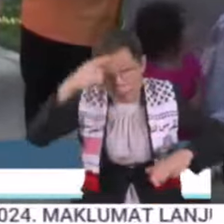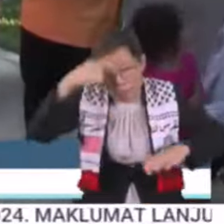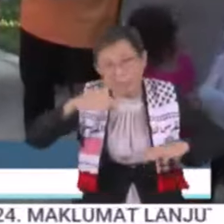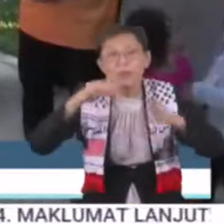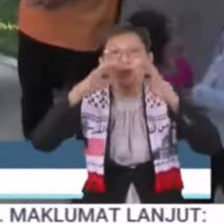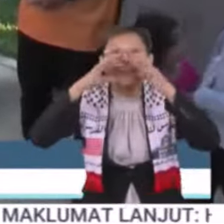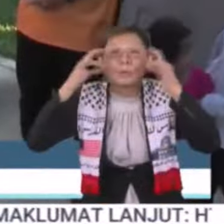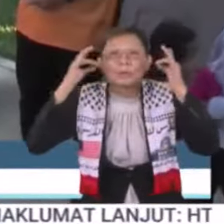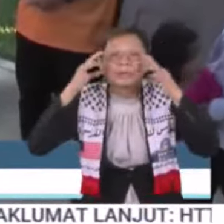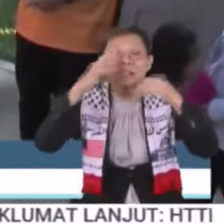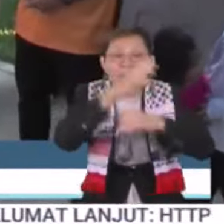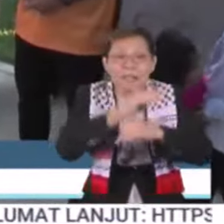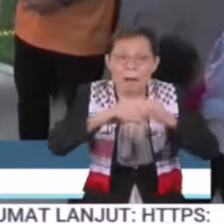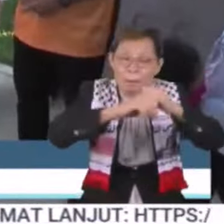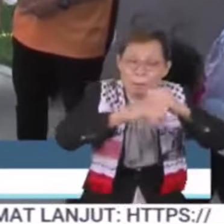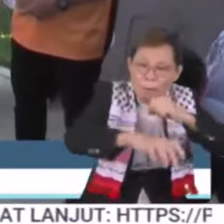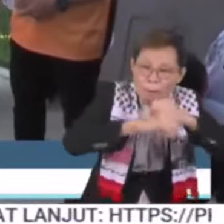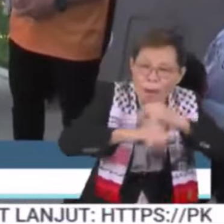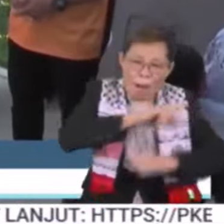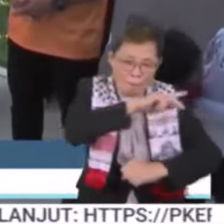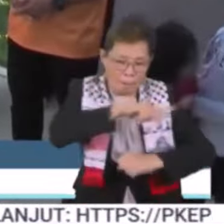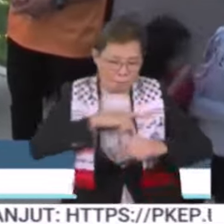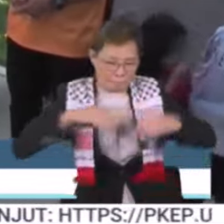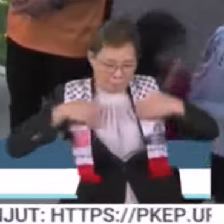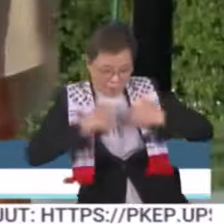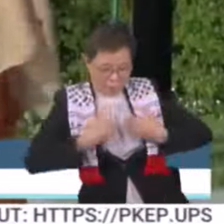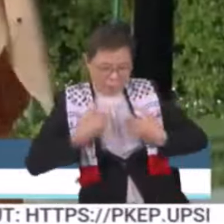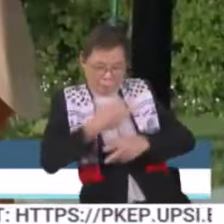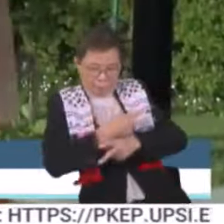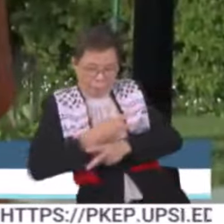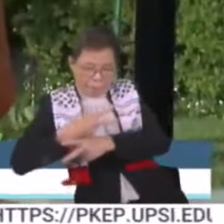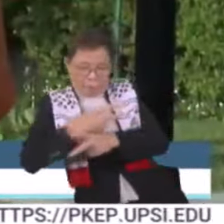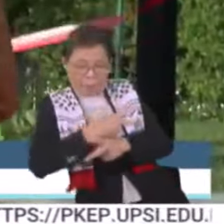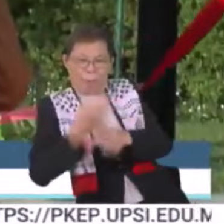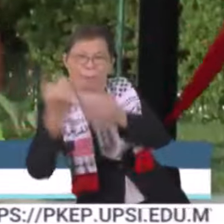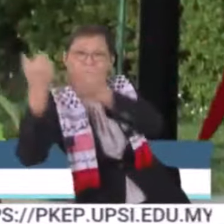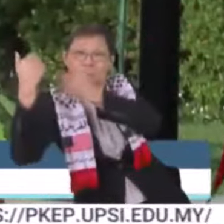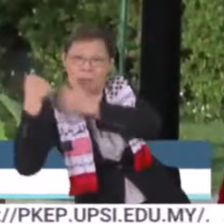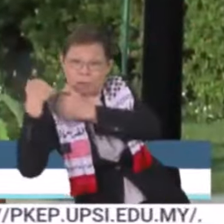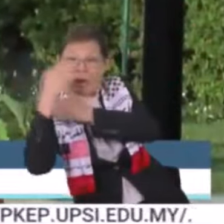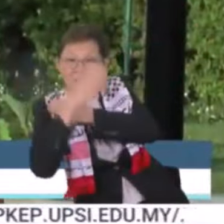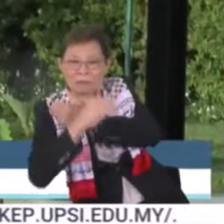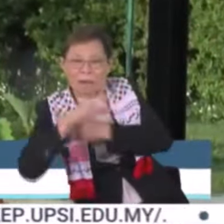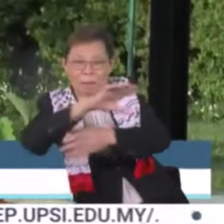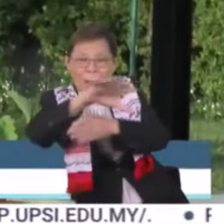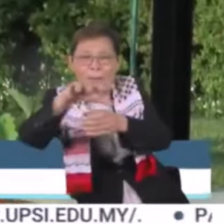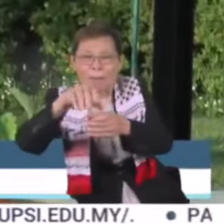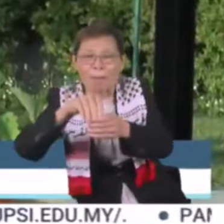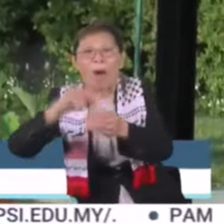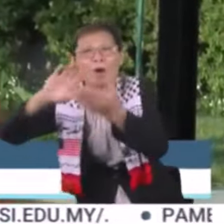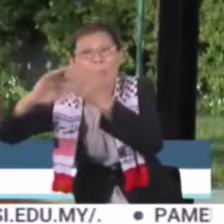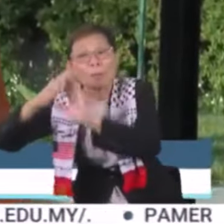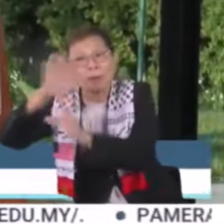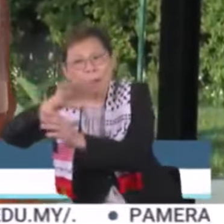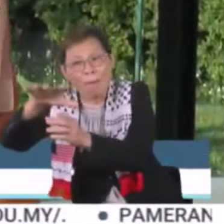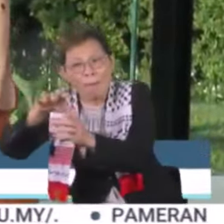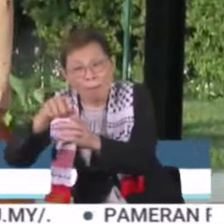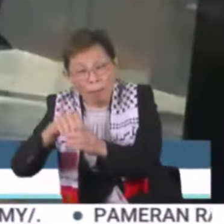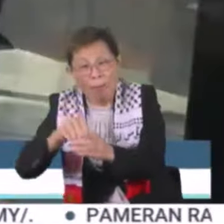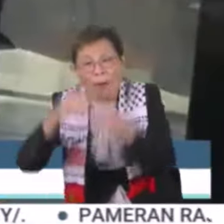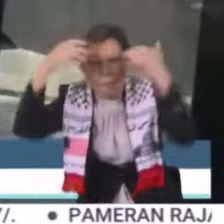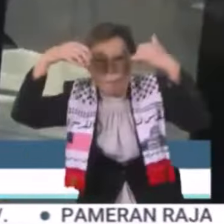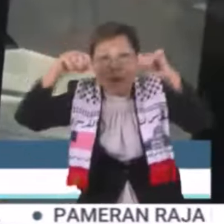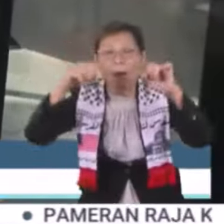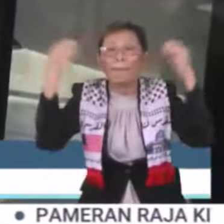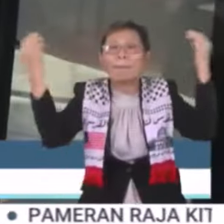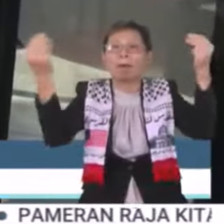terbiar. Pada masa sama mempromosi pemilikan haiwan peliharaan yang bertanggungjawab dengan penglibatan komuniti. Menurut Yang